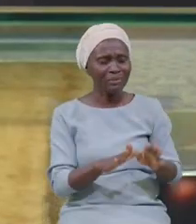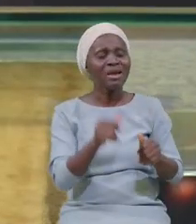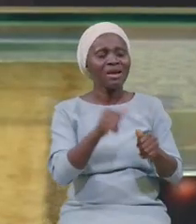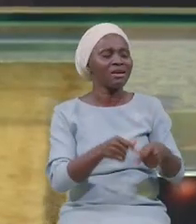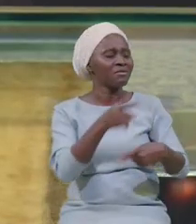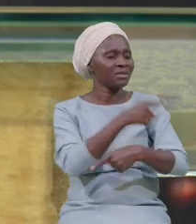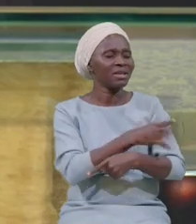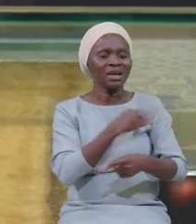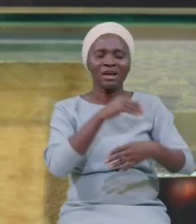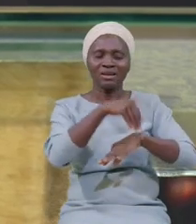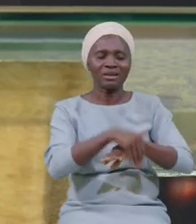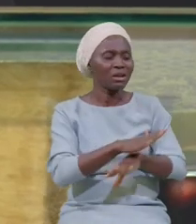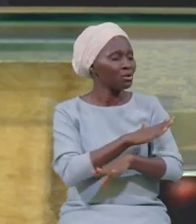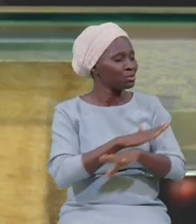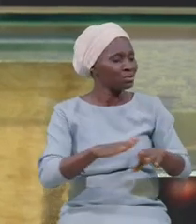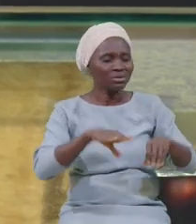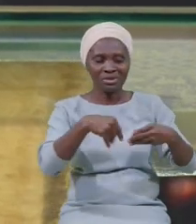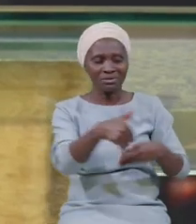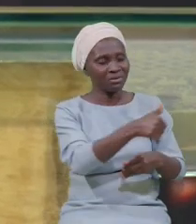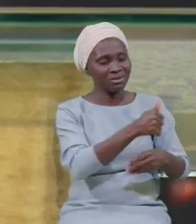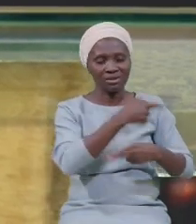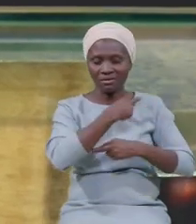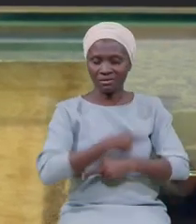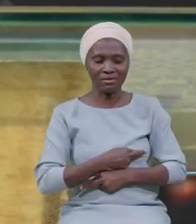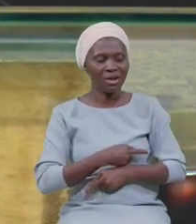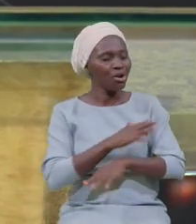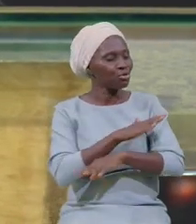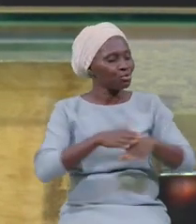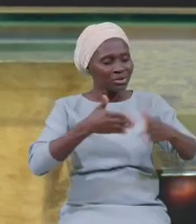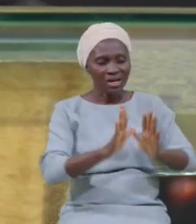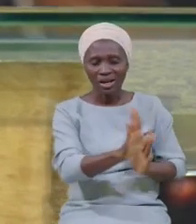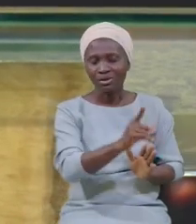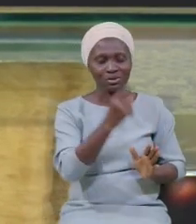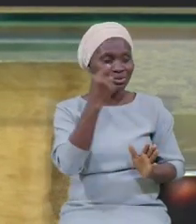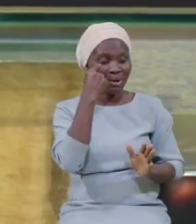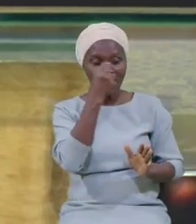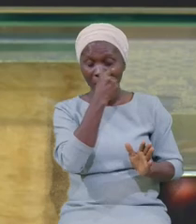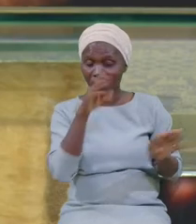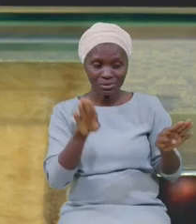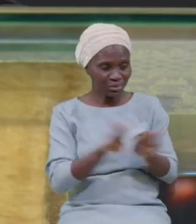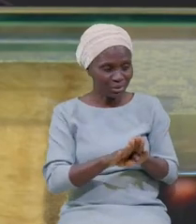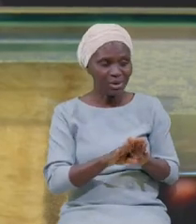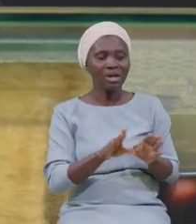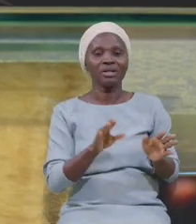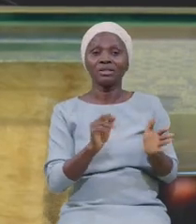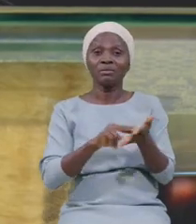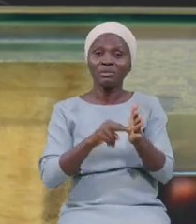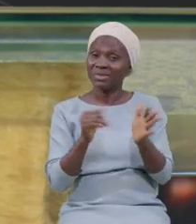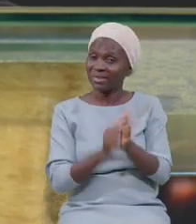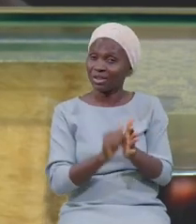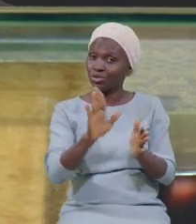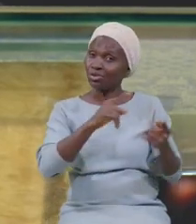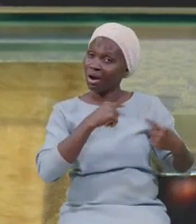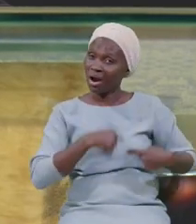donne aucun relâche, et que ton œil n'ait point de repos. C'est-à-dire que votre cœur